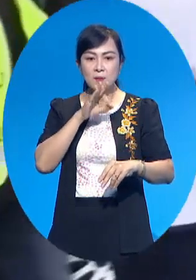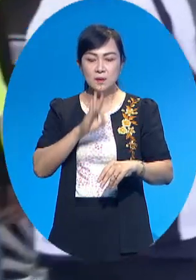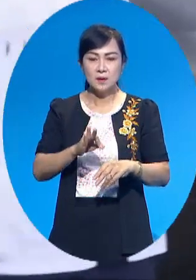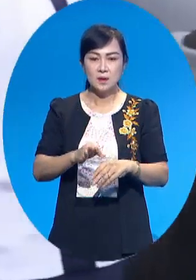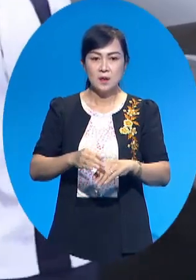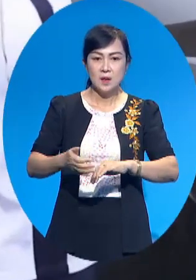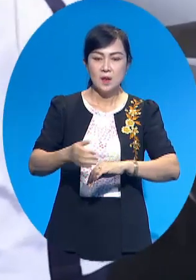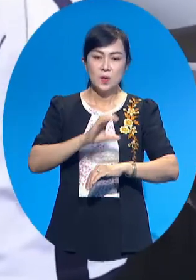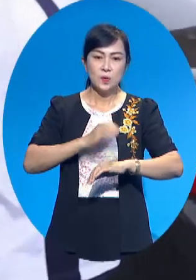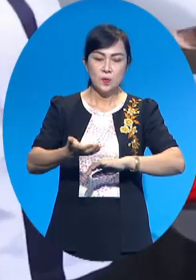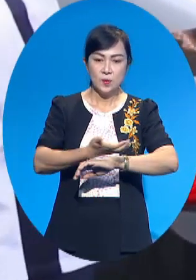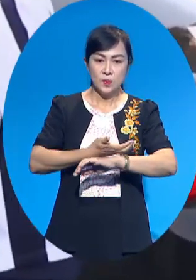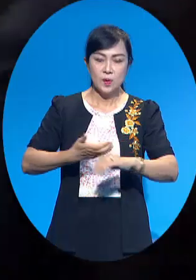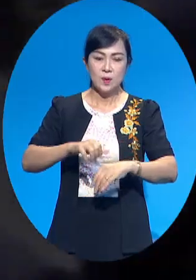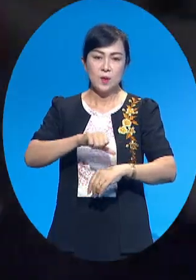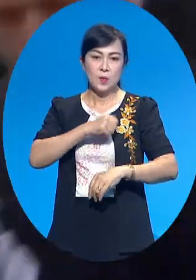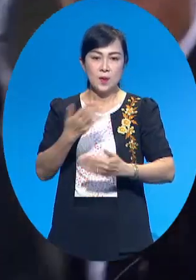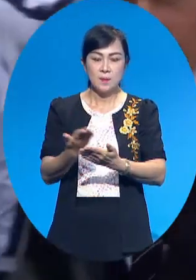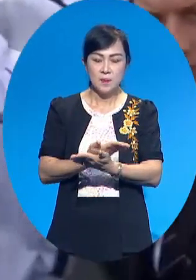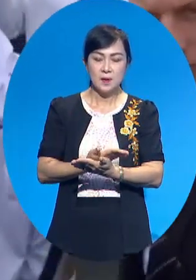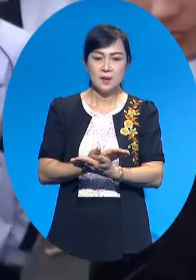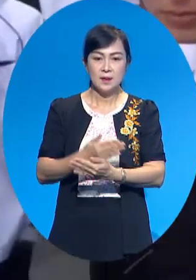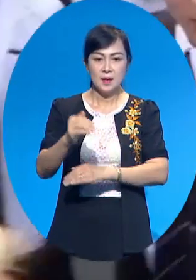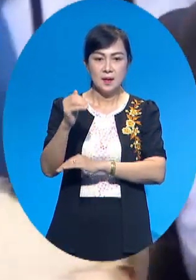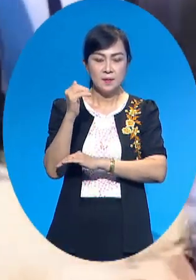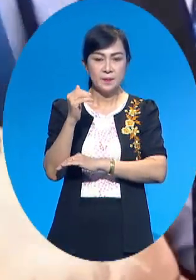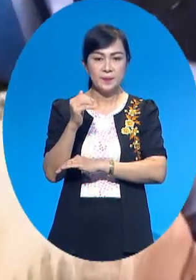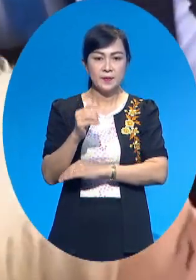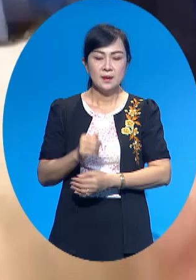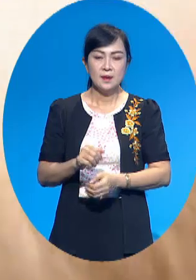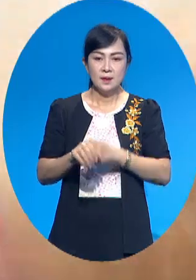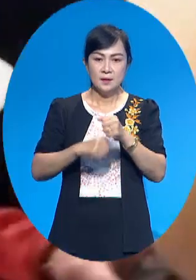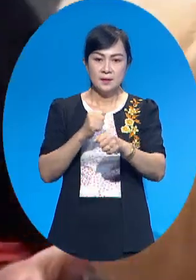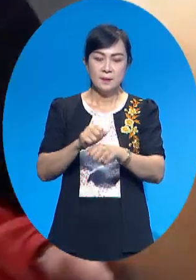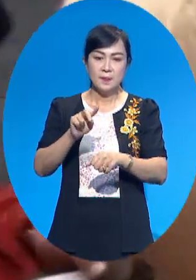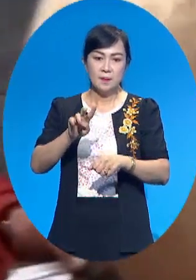điều hành đất nước cho đến khi liên minh cầm quyền mới được thành lập, dự kiến trong nửa đầu năm sau.